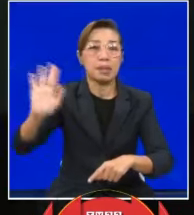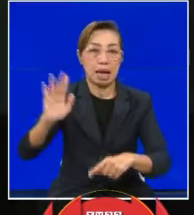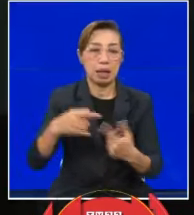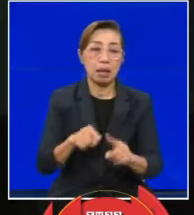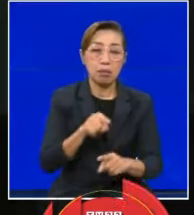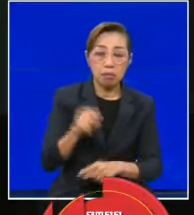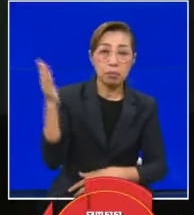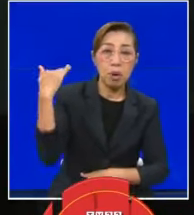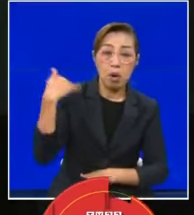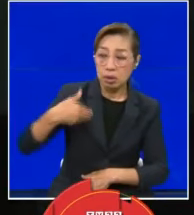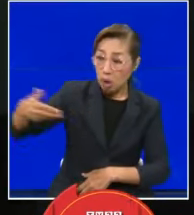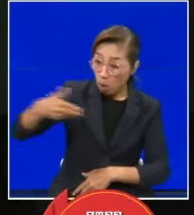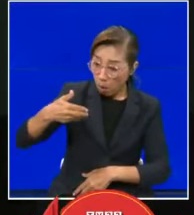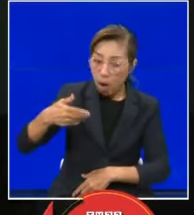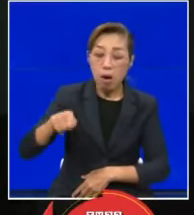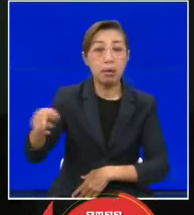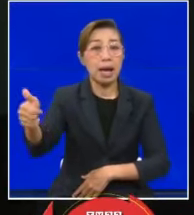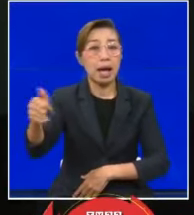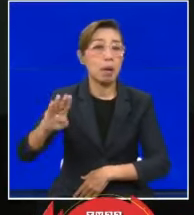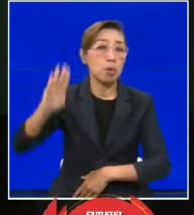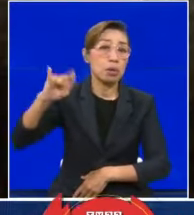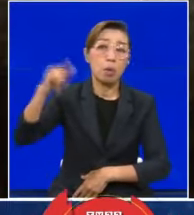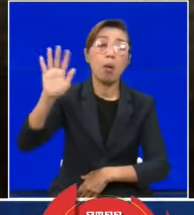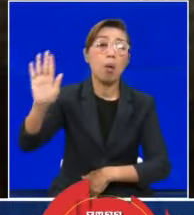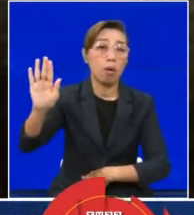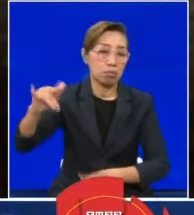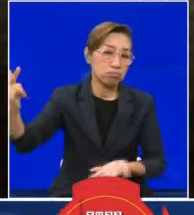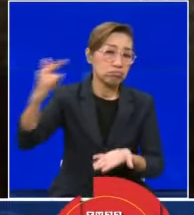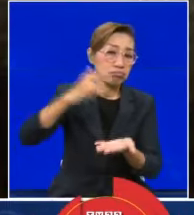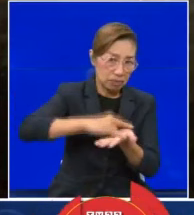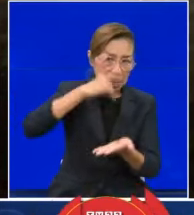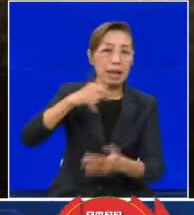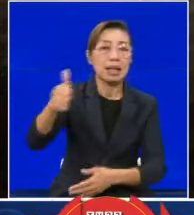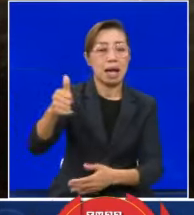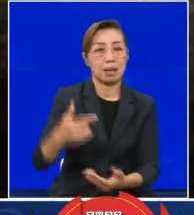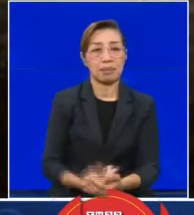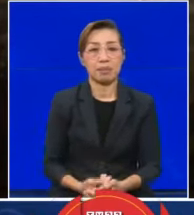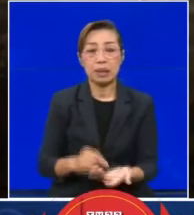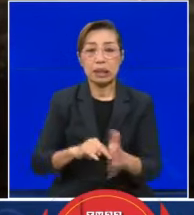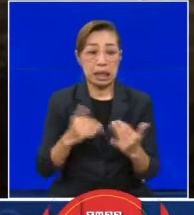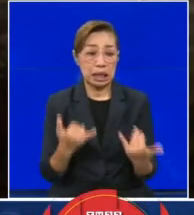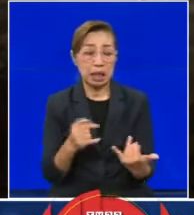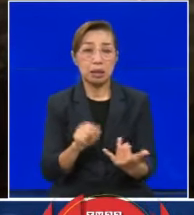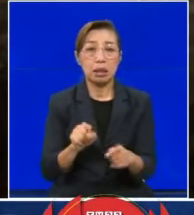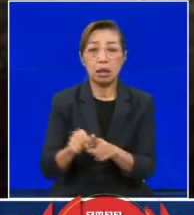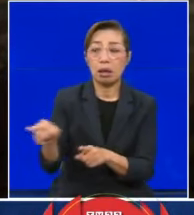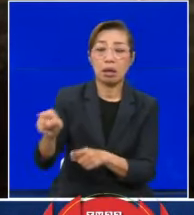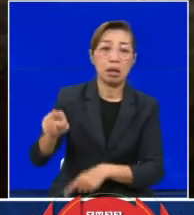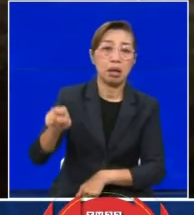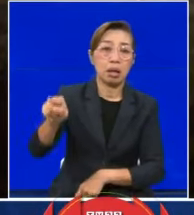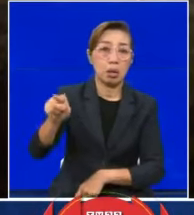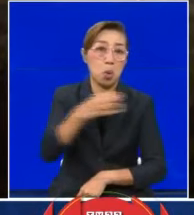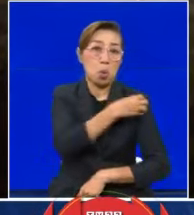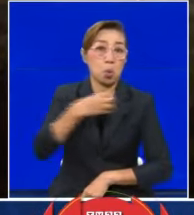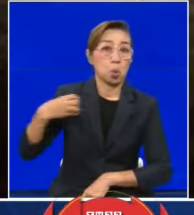ก็ออกใบเคลียร์แลนซ์นะคะเพื่อให้สายการบินเนี่ยบินมาในไทยได้คุณปานปรีบอกด้วยนะคะว่าครั้งนี้เป็นการขอมาจากเอกอัคร